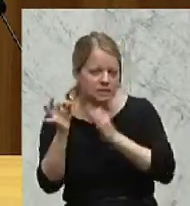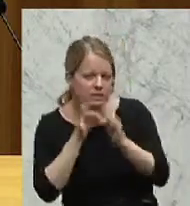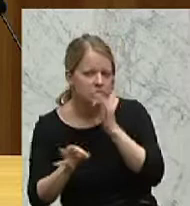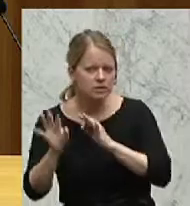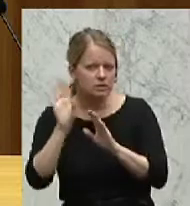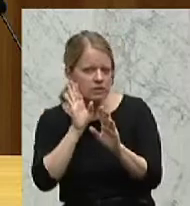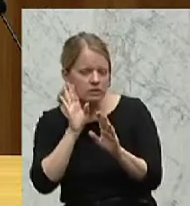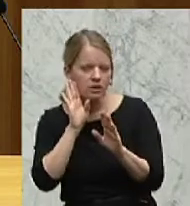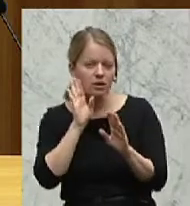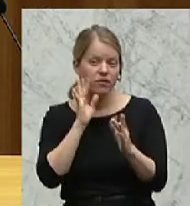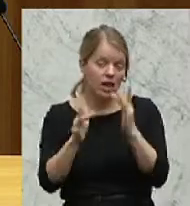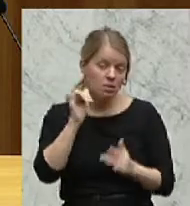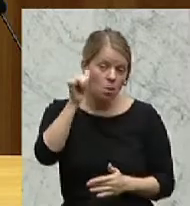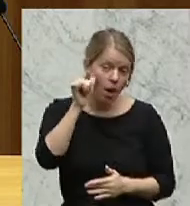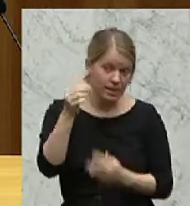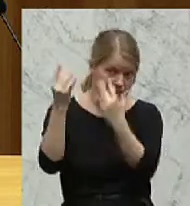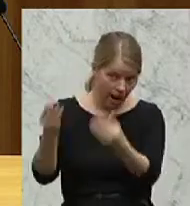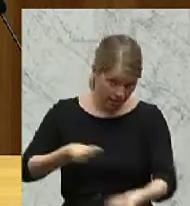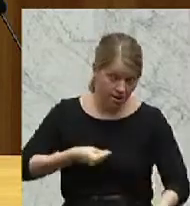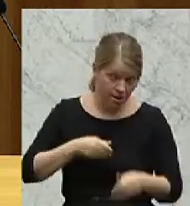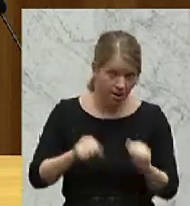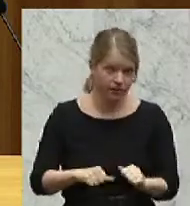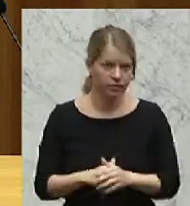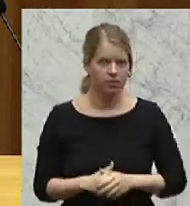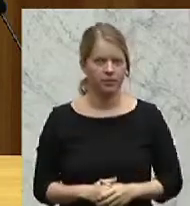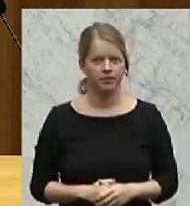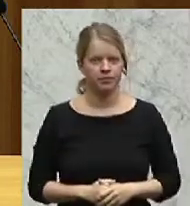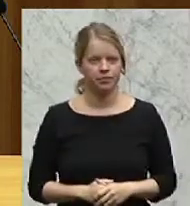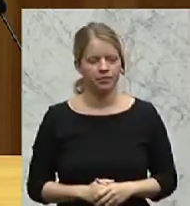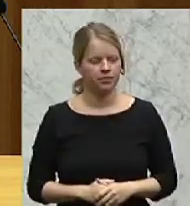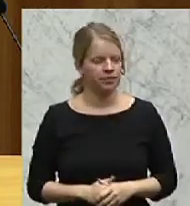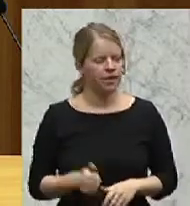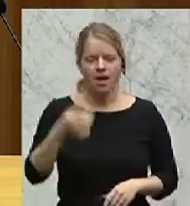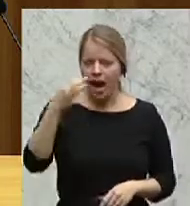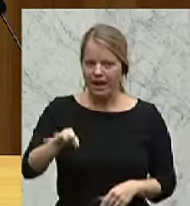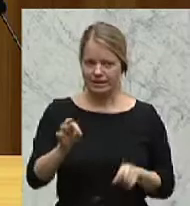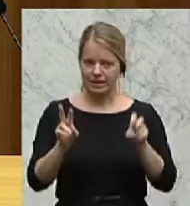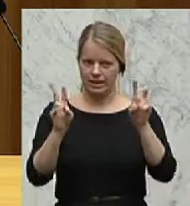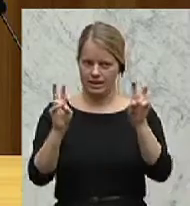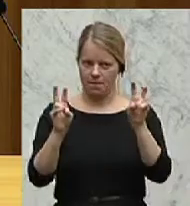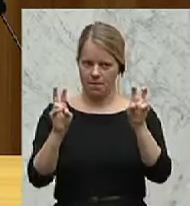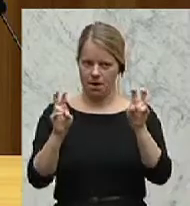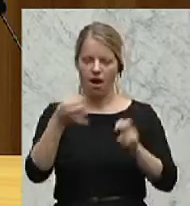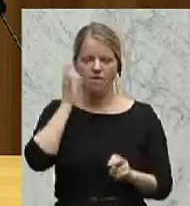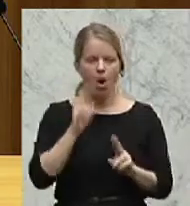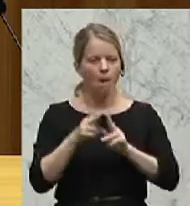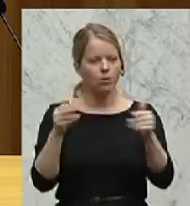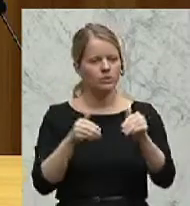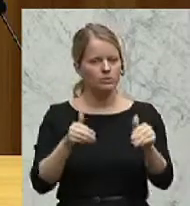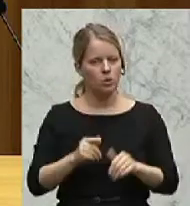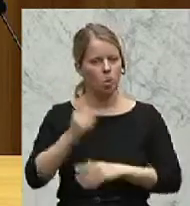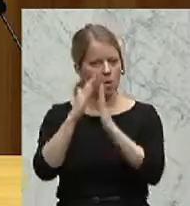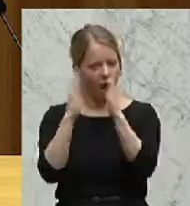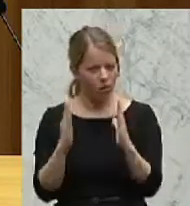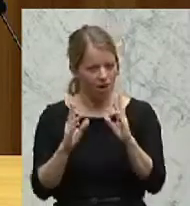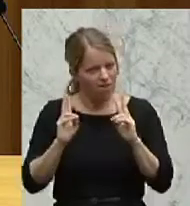vielleicht könnten Sie uns morgen die Zahlen noch geben. Das einzige Thema, wo die Frau Bundesminister Oberhauser jetzt sozusagen